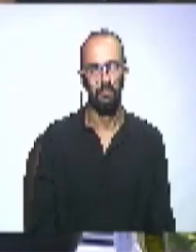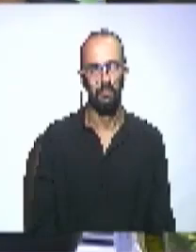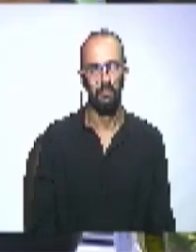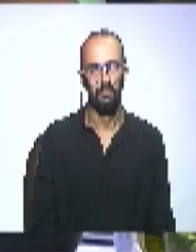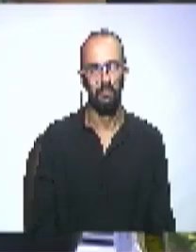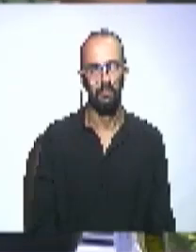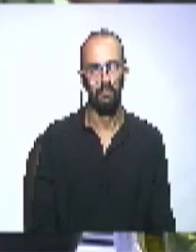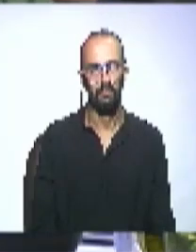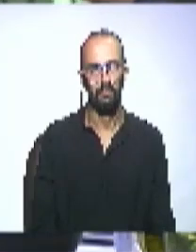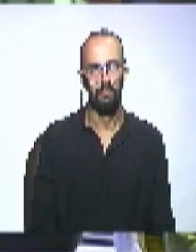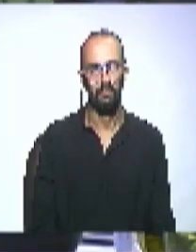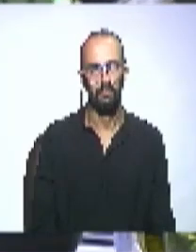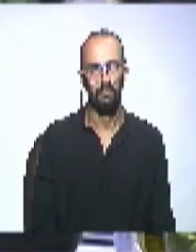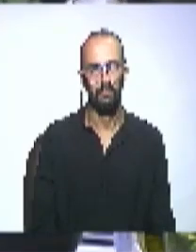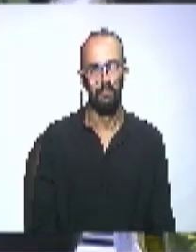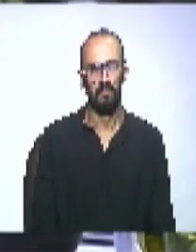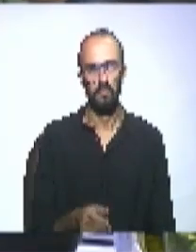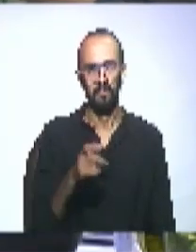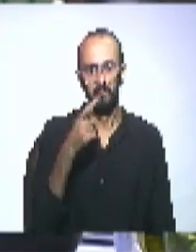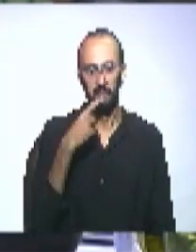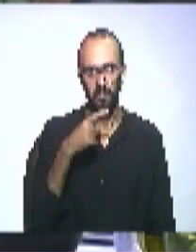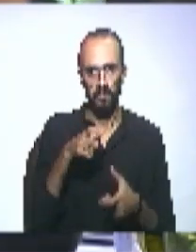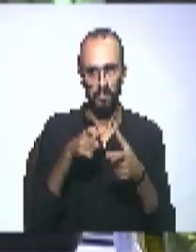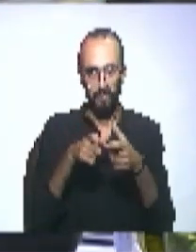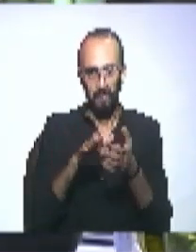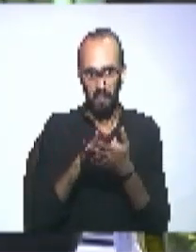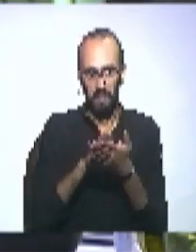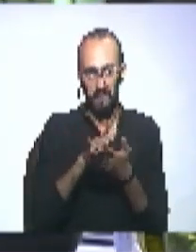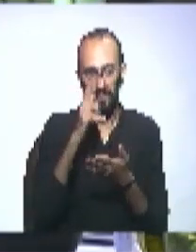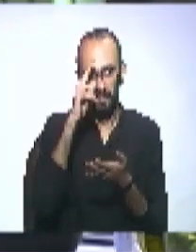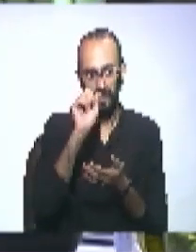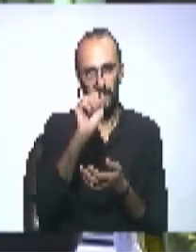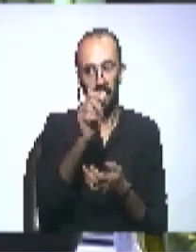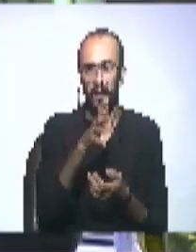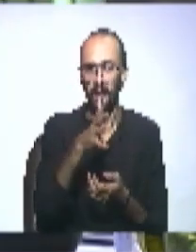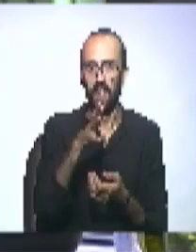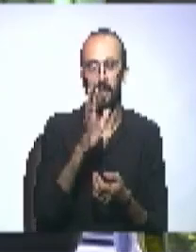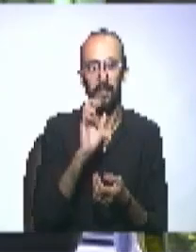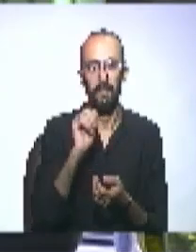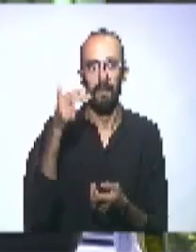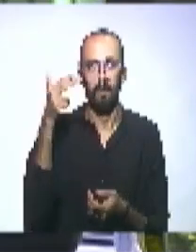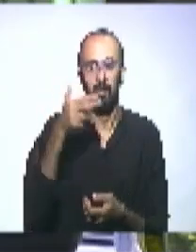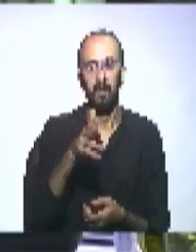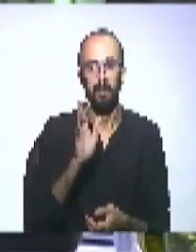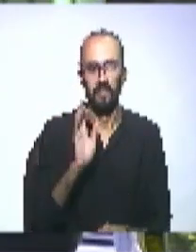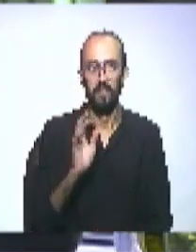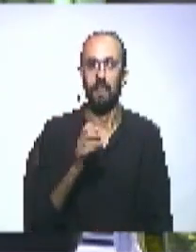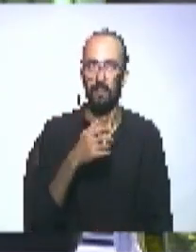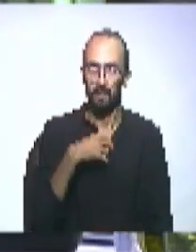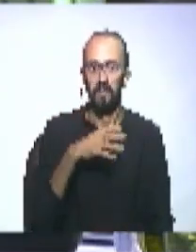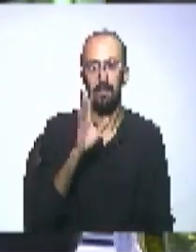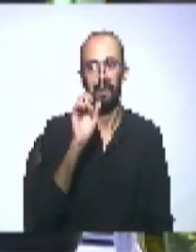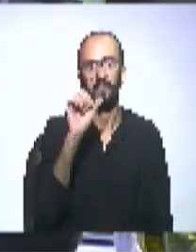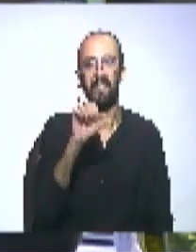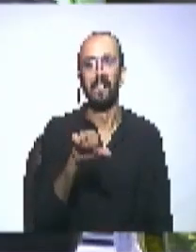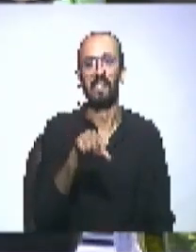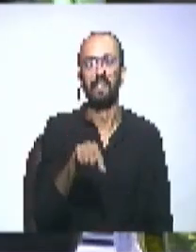دي بتاعت المخرج على فكره. ايه؟ ما تفكرش ان انت تاخدها يعني. لا طب انا هسويها في الطاسه عشان تبقى قدامك.